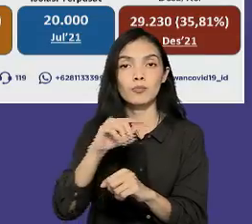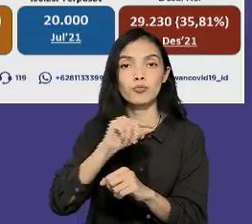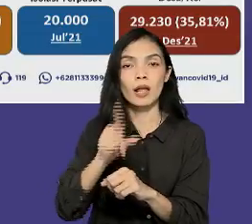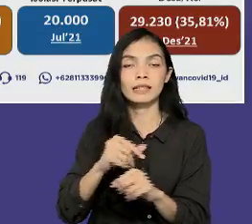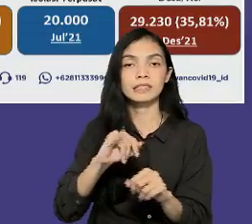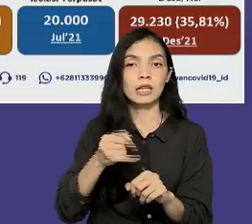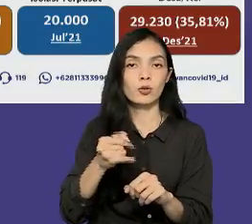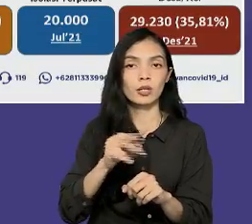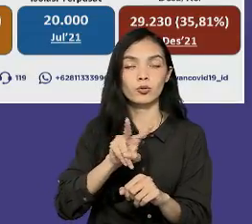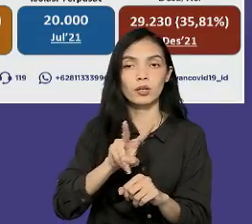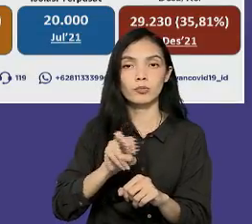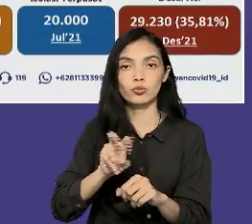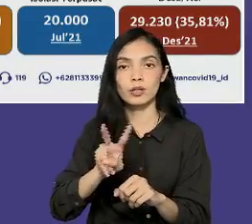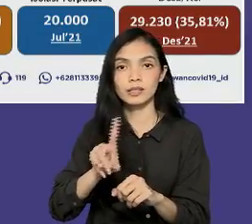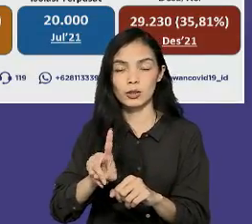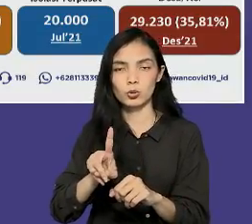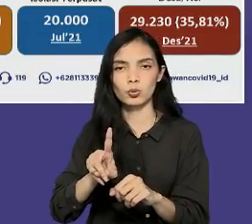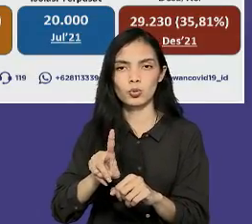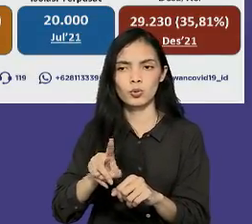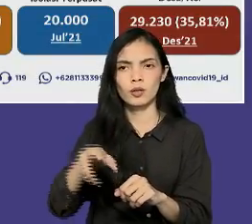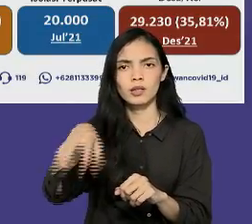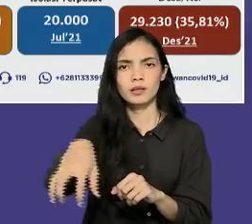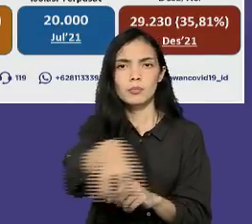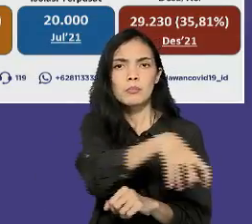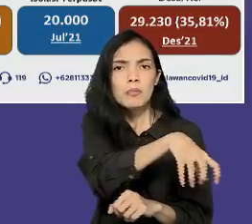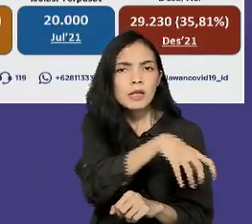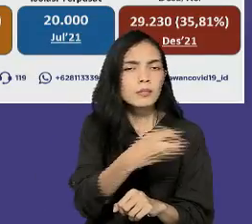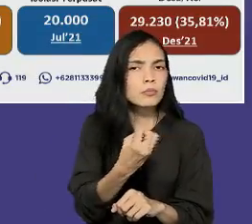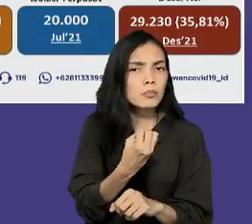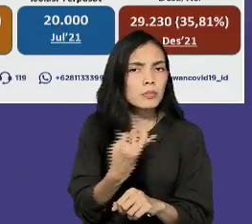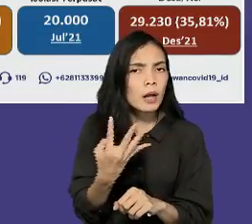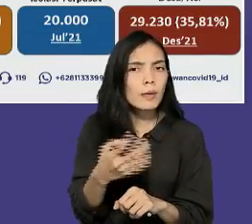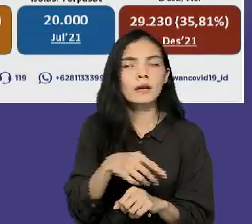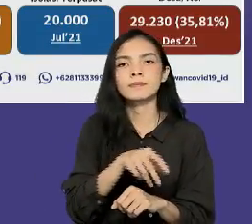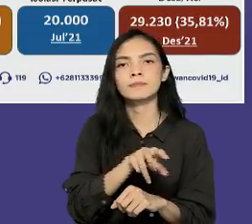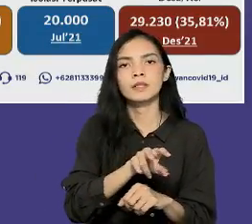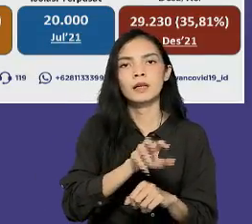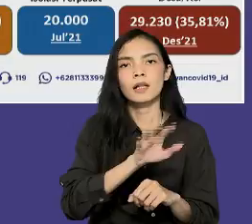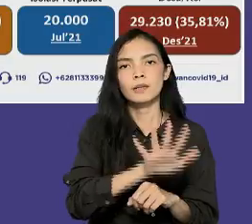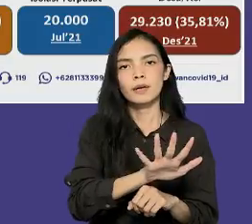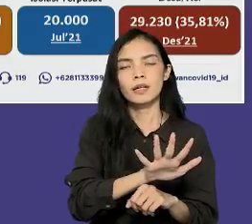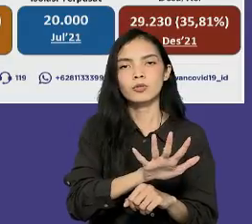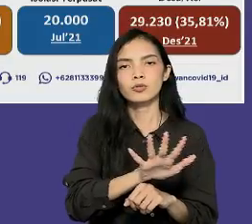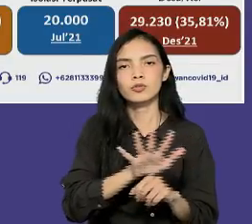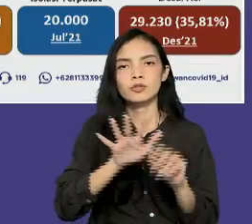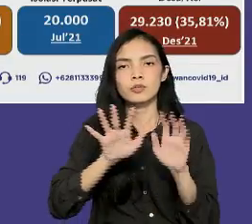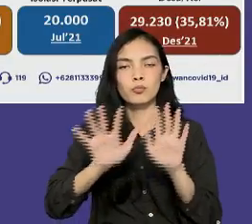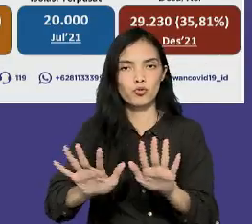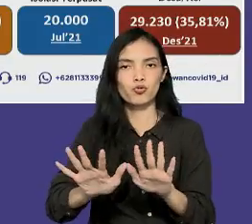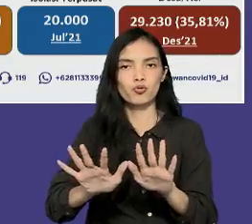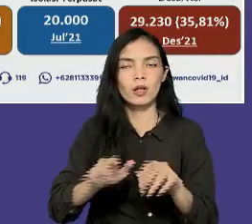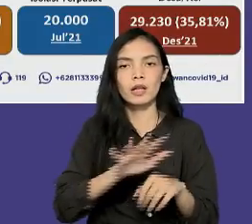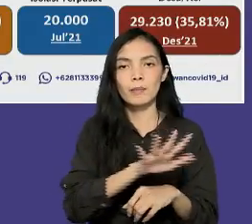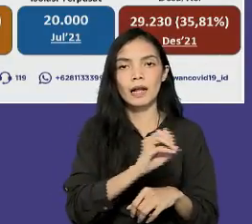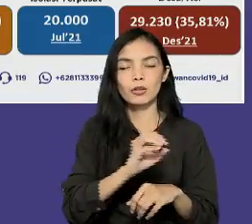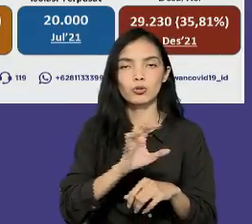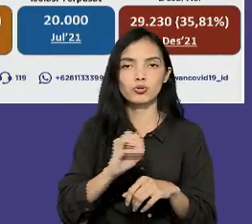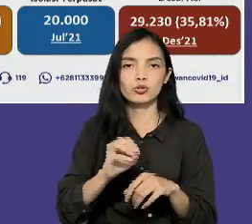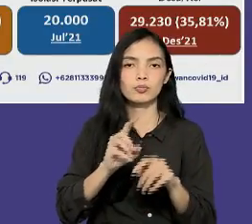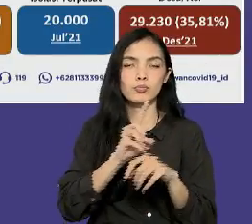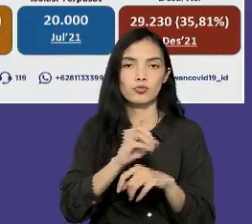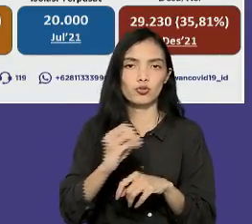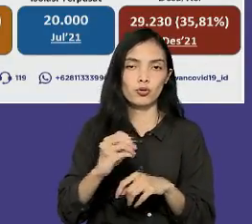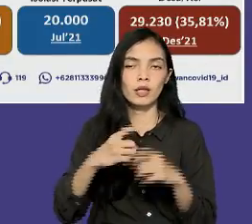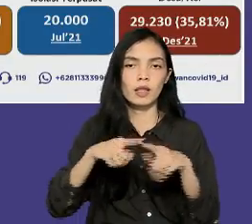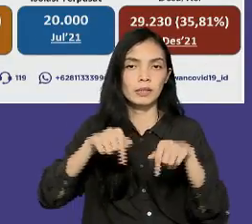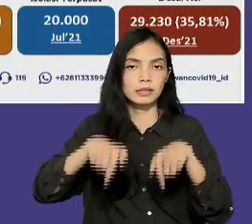2021, jumlah laboratorium yang menjadi rujukan COVID-19 hanya sebesar 510. Sedangkan saat